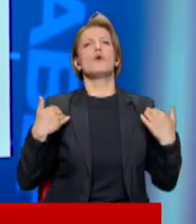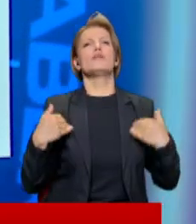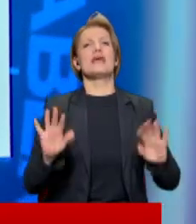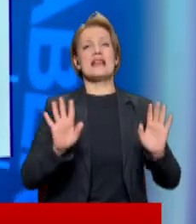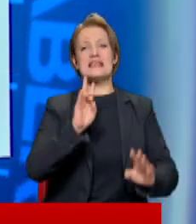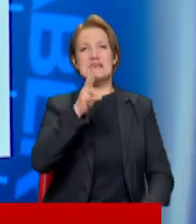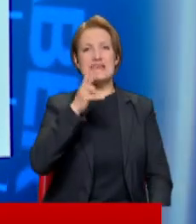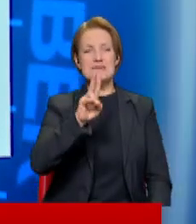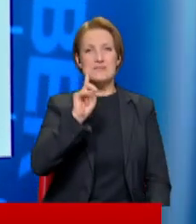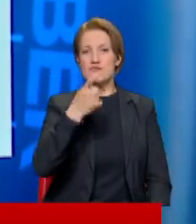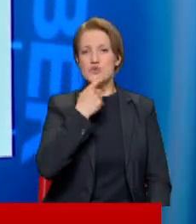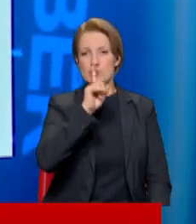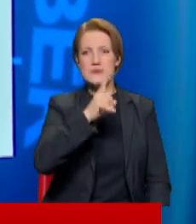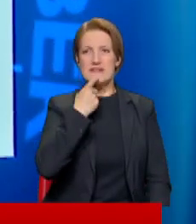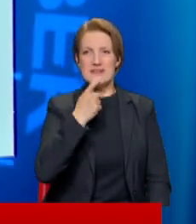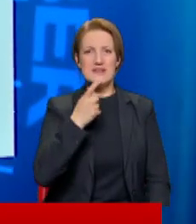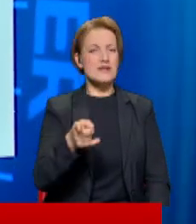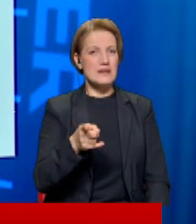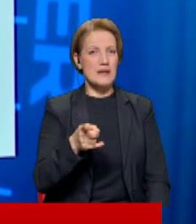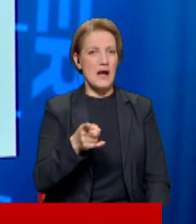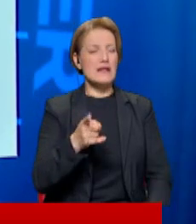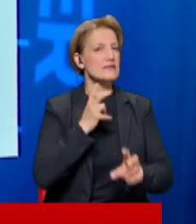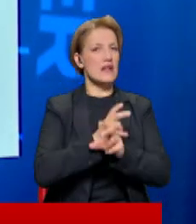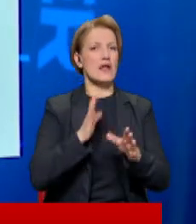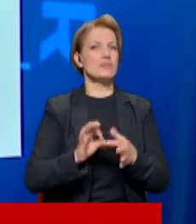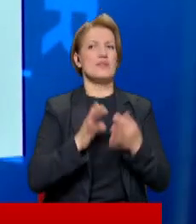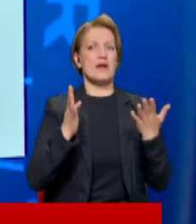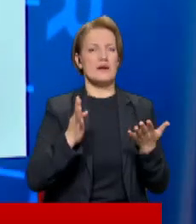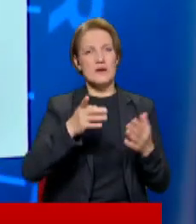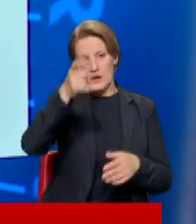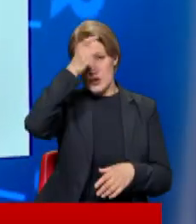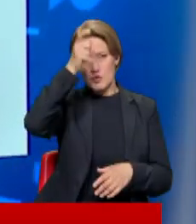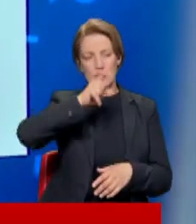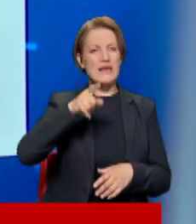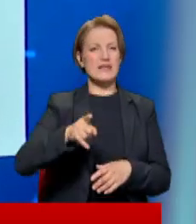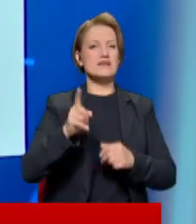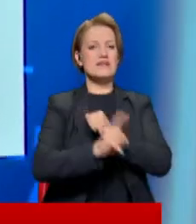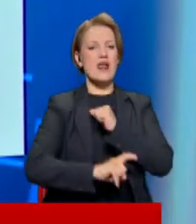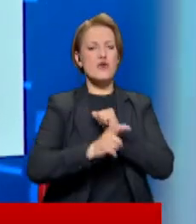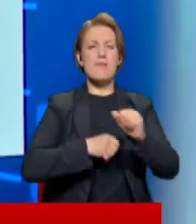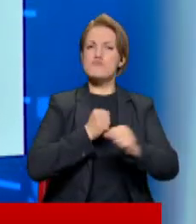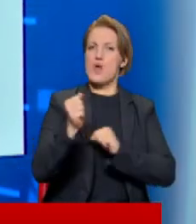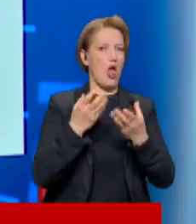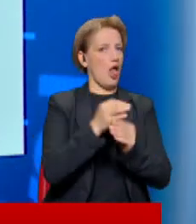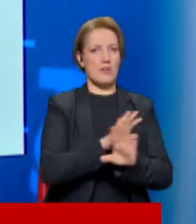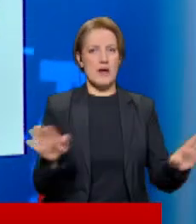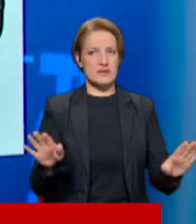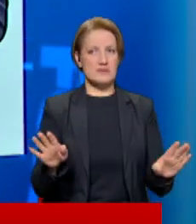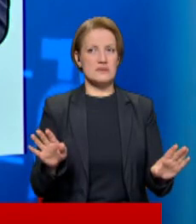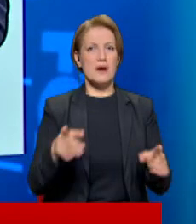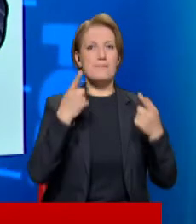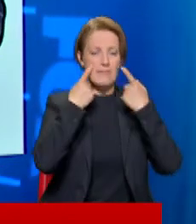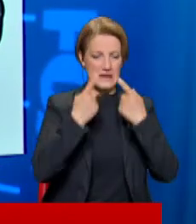yüzyıldaki Risk nedir biliyor musunuz Beka sorunudur Bir ülkenin Beka sorunu sadece terörizmle mücadelede olmaz Bakın